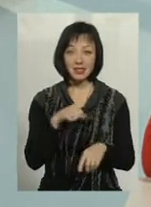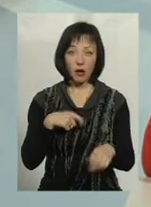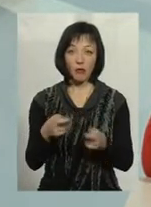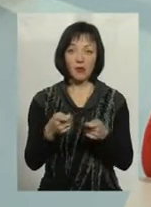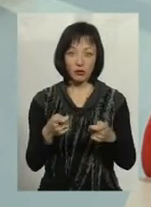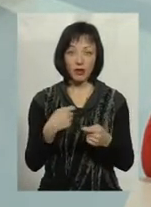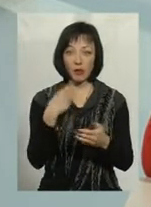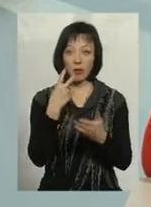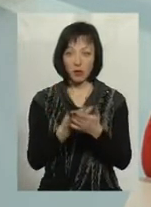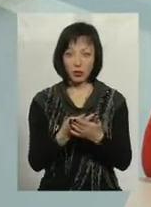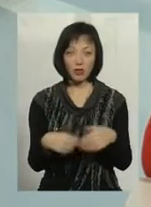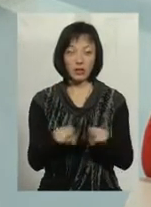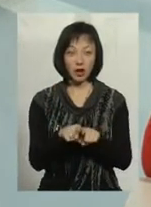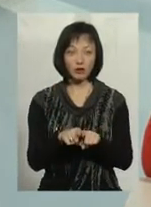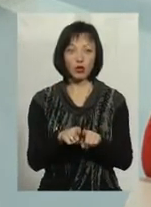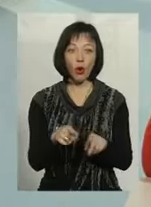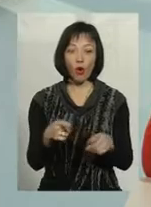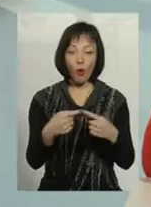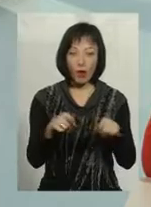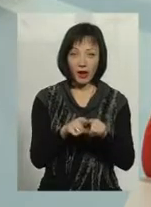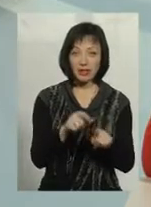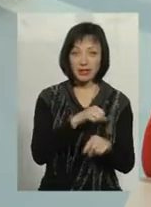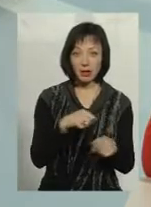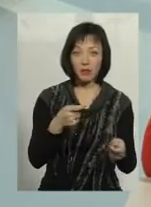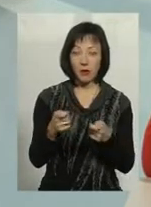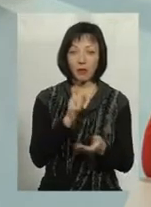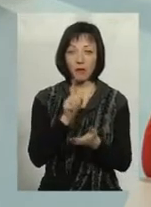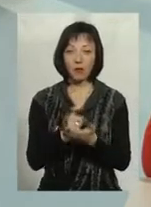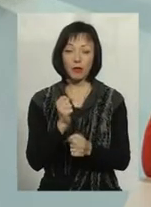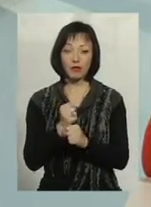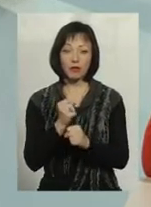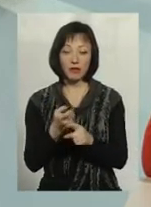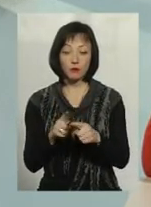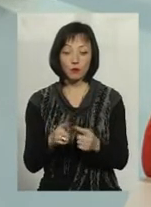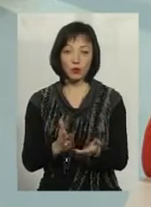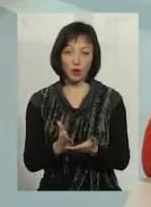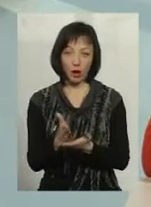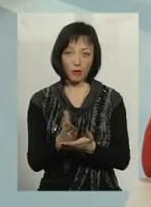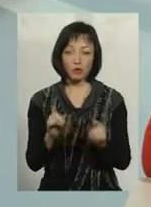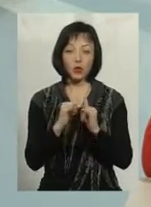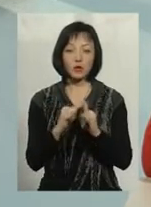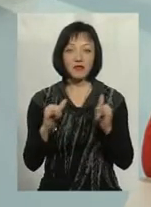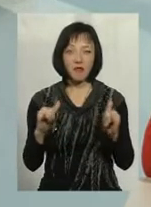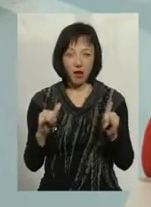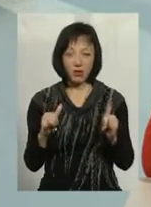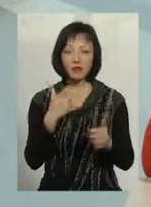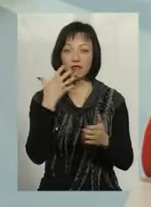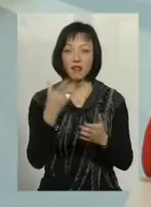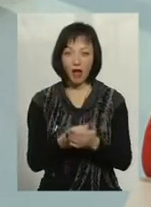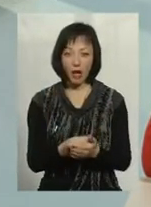те, що роздавали кошти, скажімо, і преференції суднобудівельникам, хоча